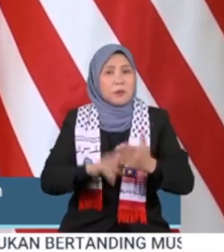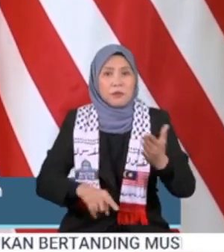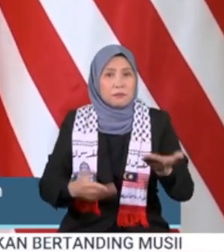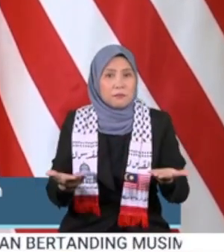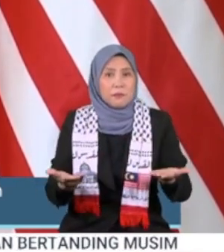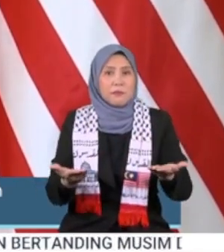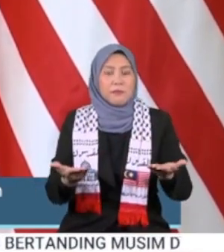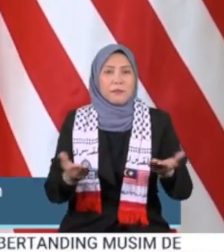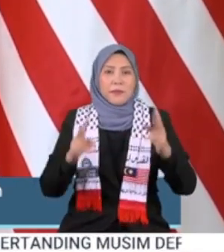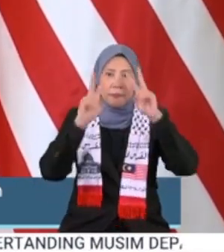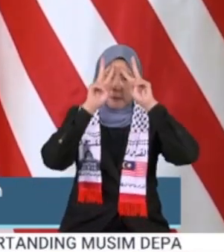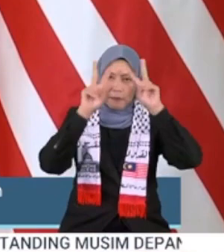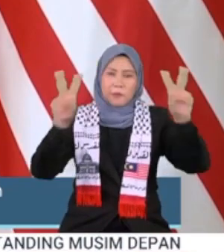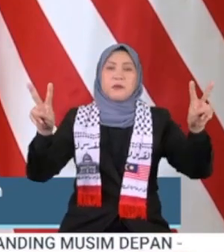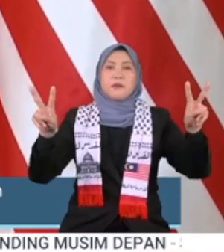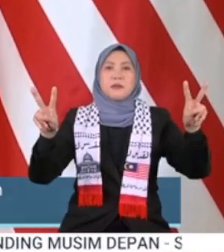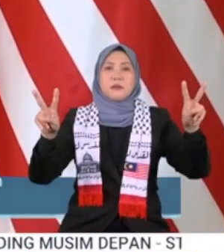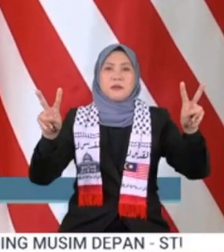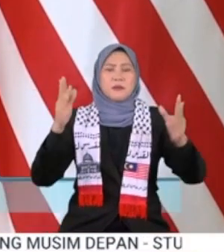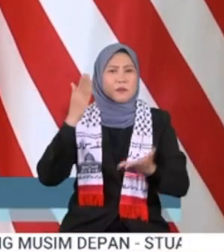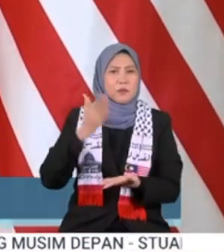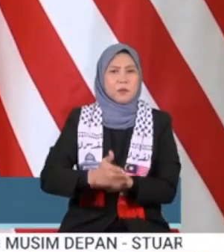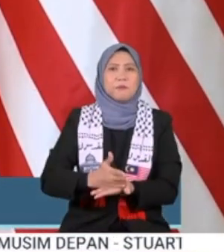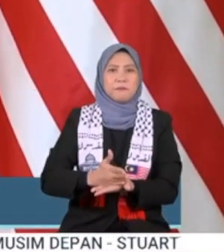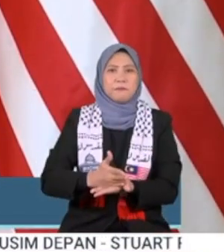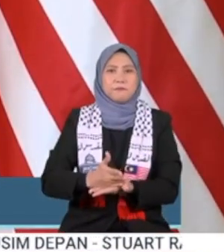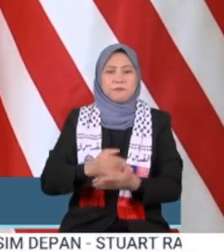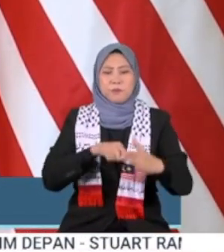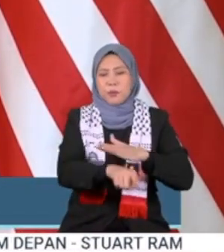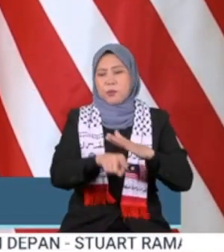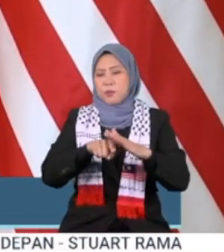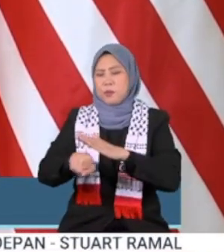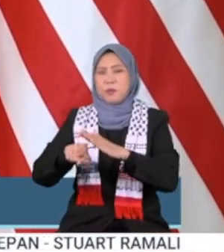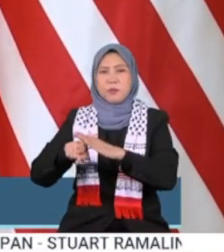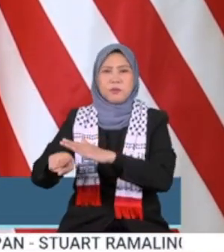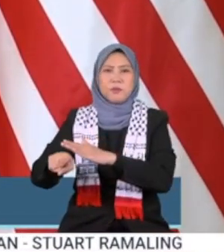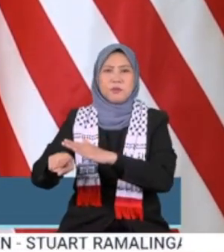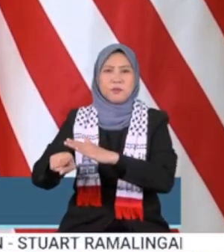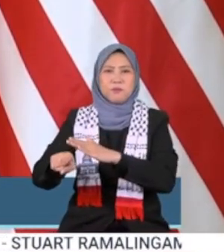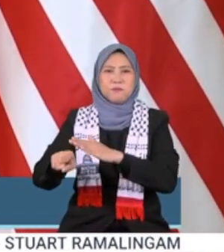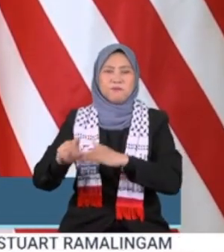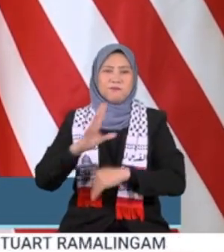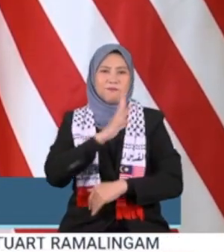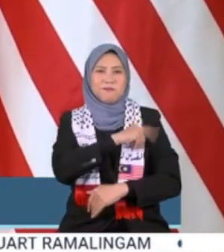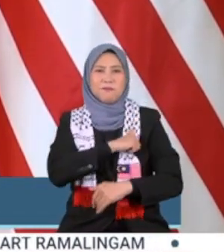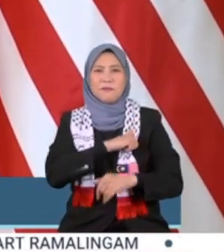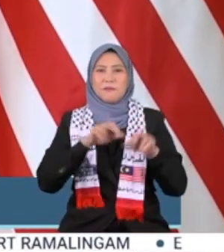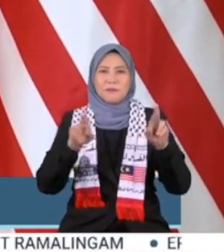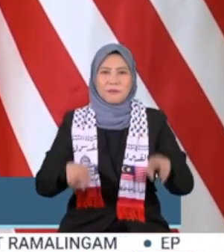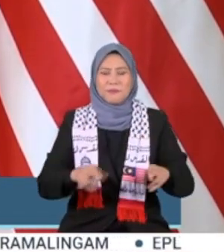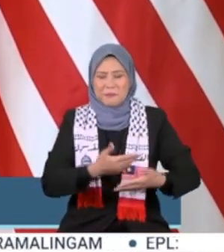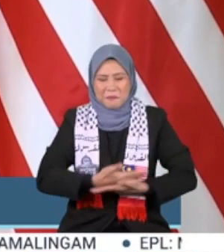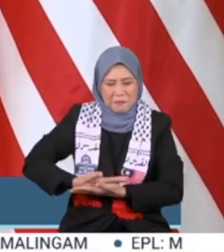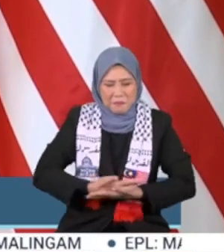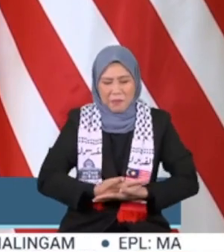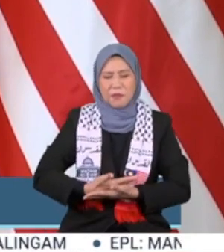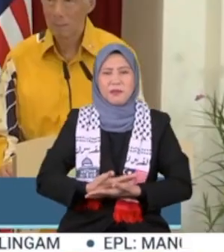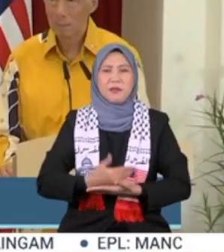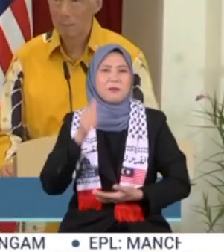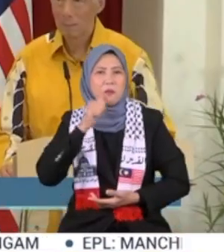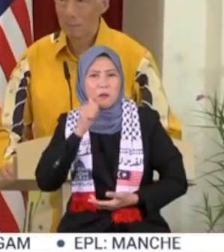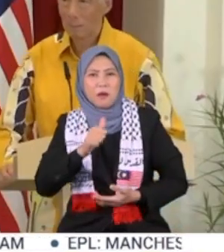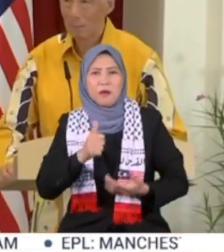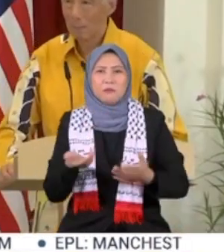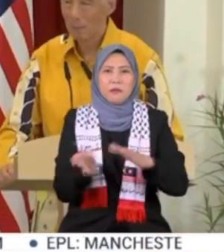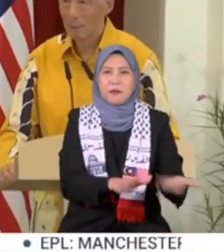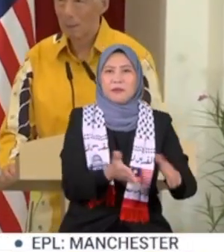course peace and stop the killings of civilians babies and